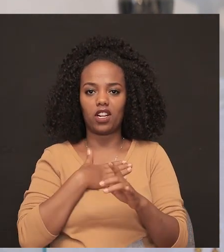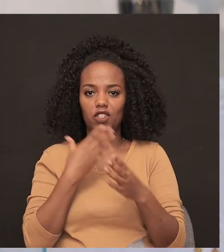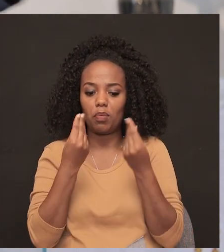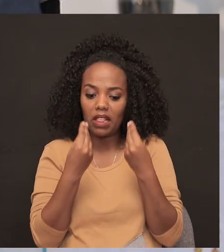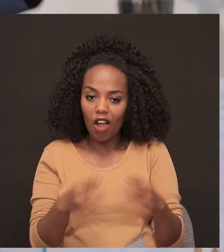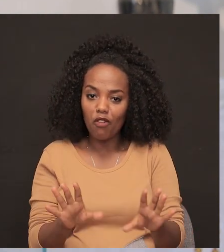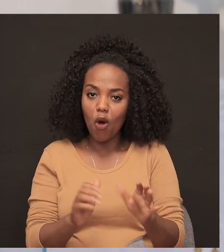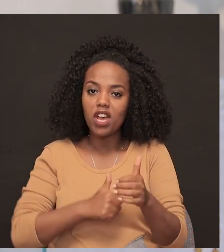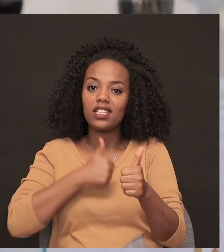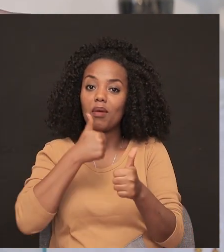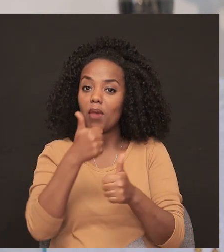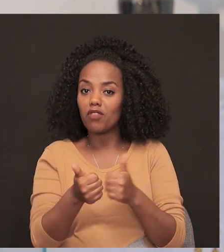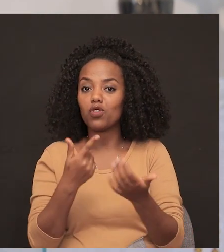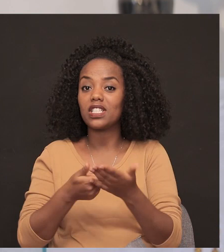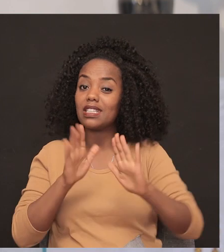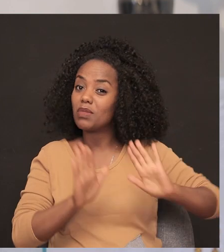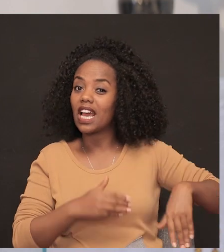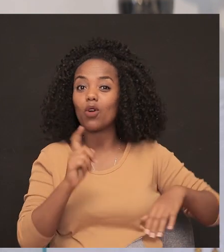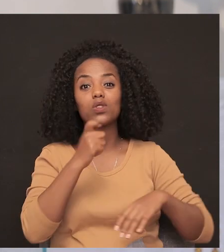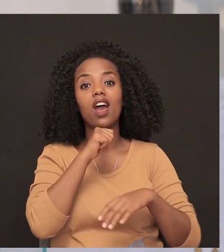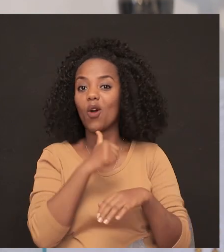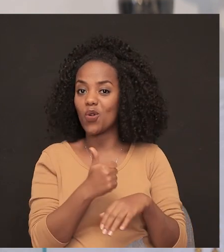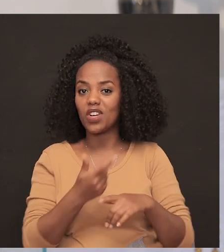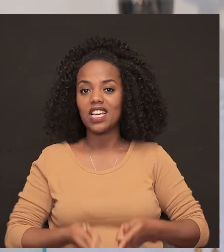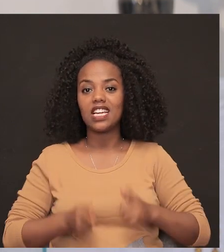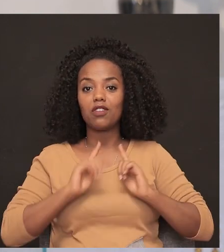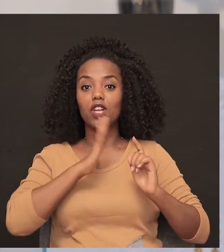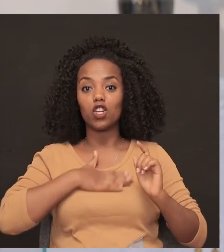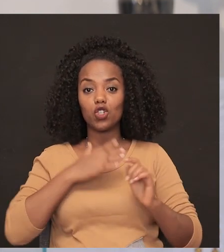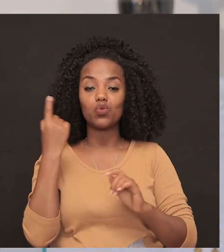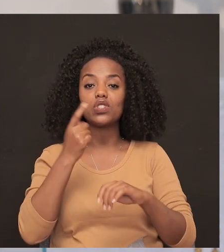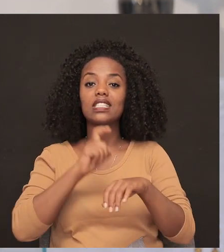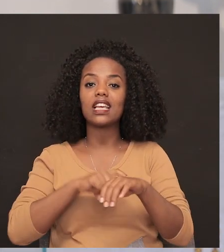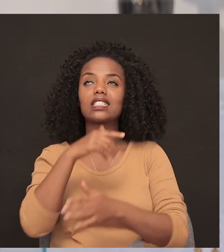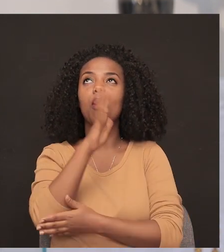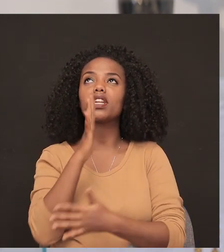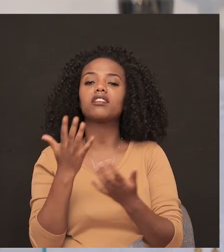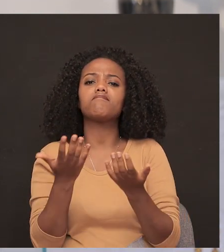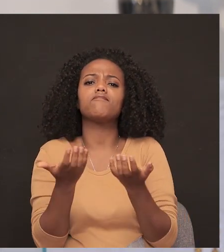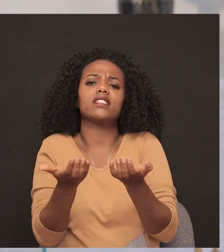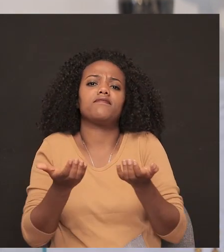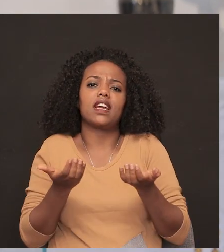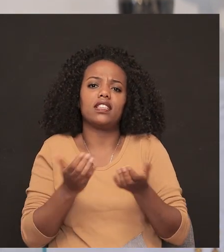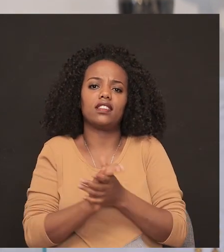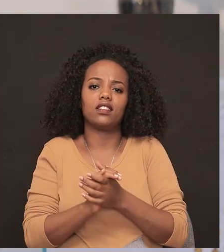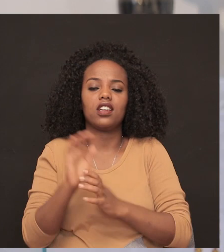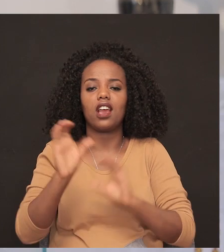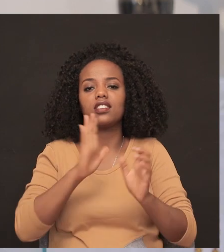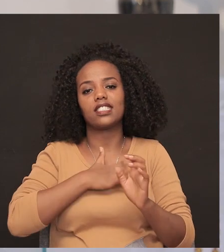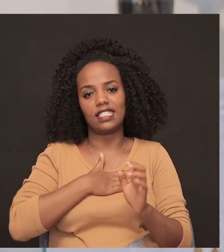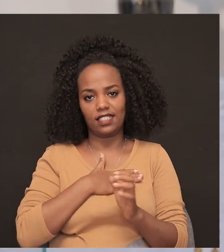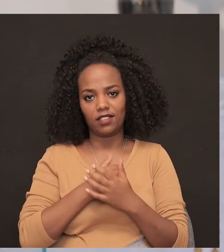የሚጠፋውን የሚያልፈውን እዚህ የሚቀረውን ሳይሆን ነፍሳችን ሁልጊዜ እግዚአብሔርን የምትፈልግ እግዚአብሔር